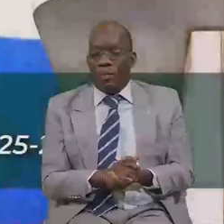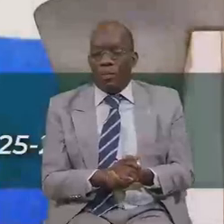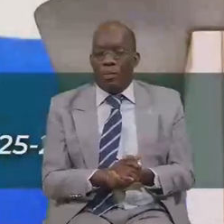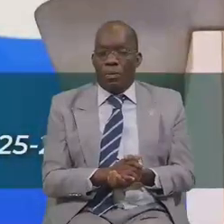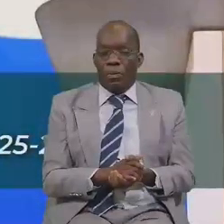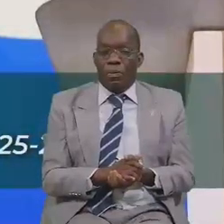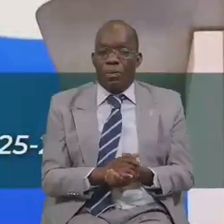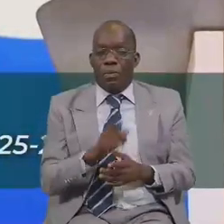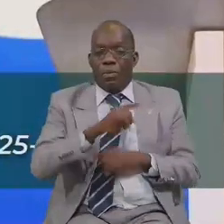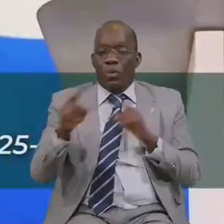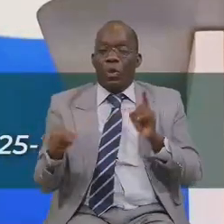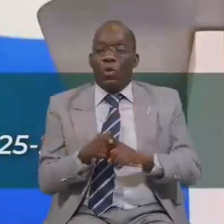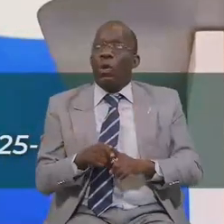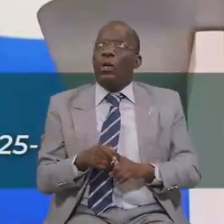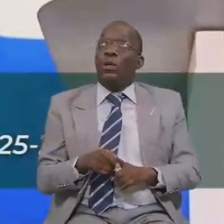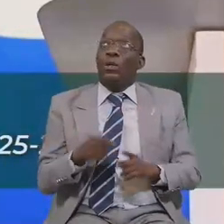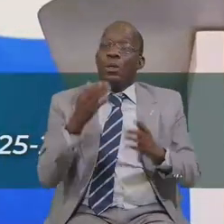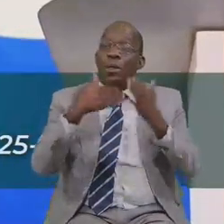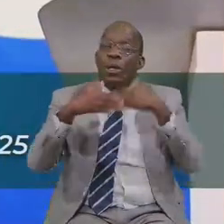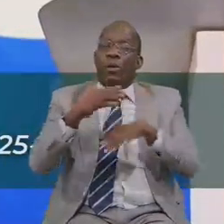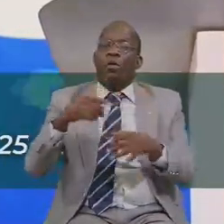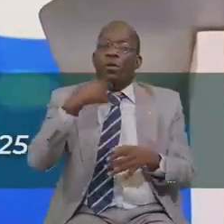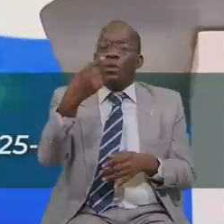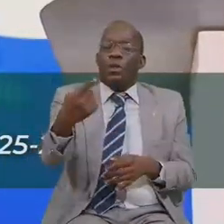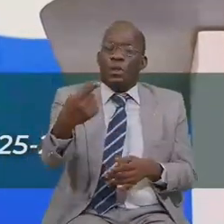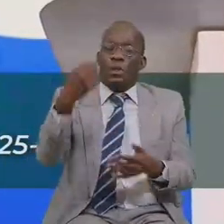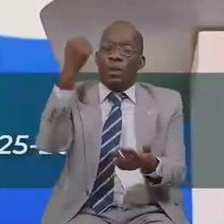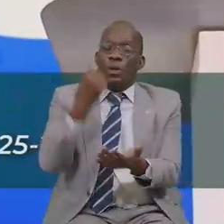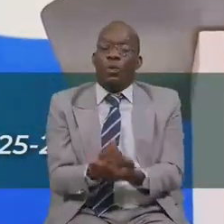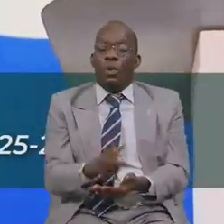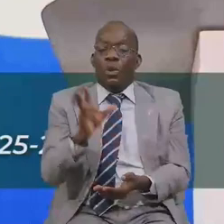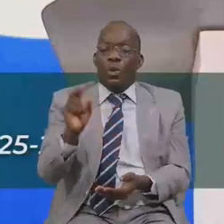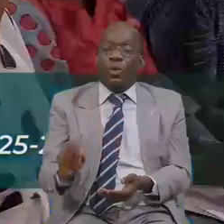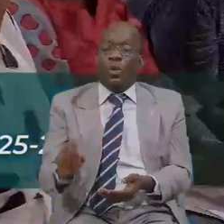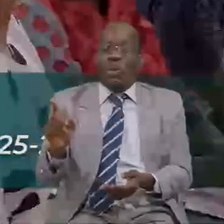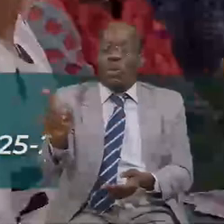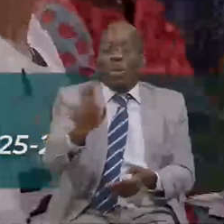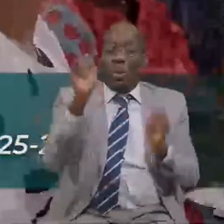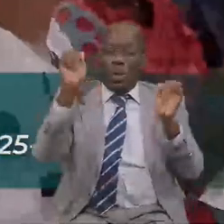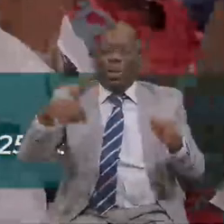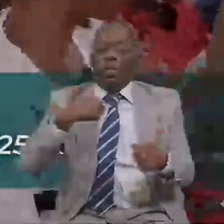Quand le ciel dit Amen, personne ne peut dire non.